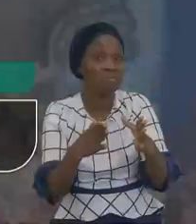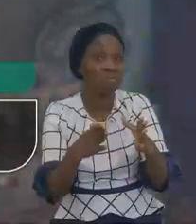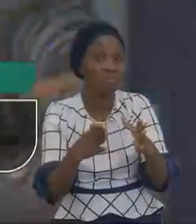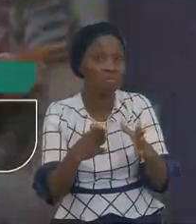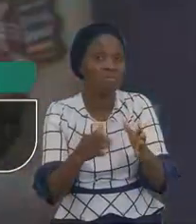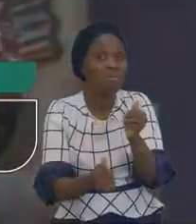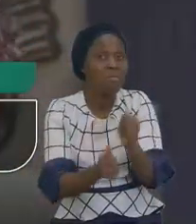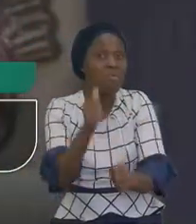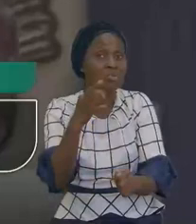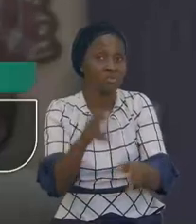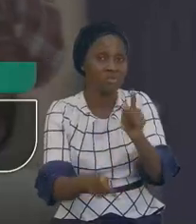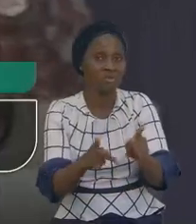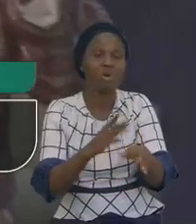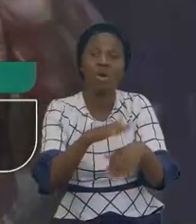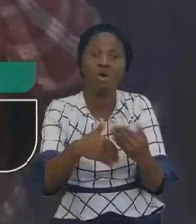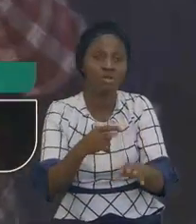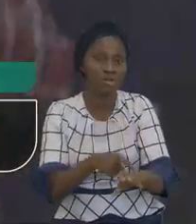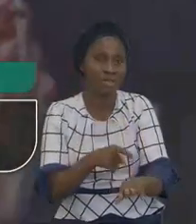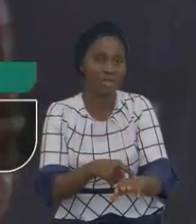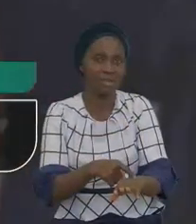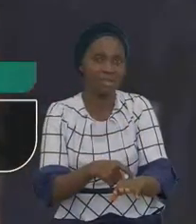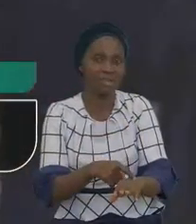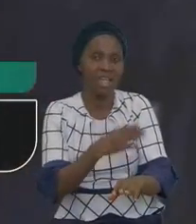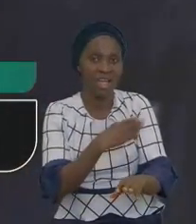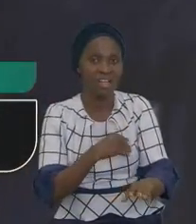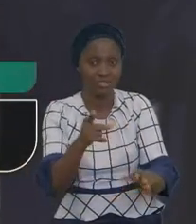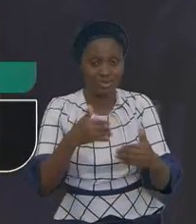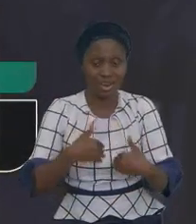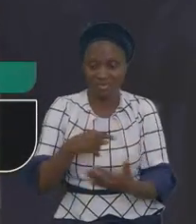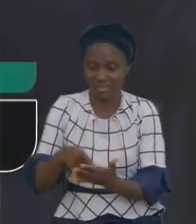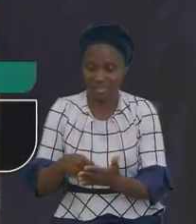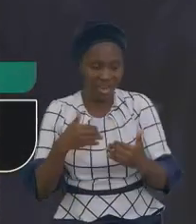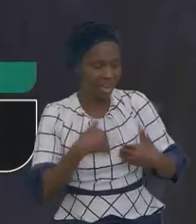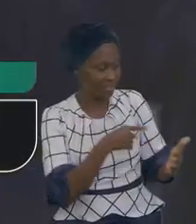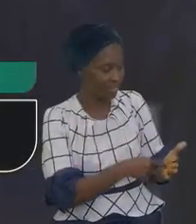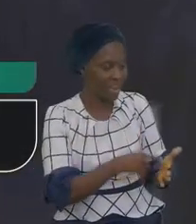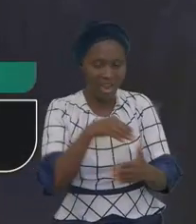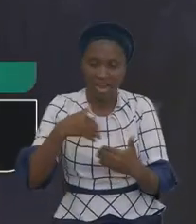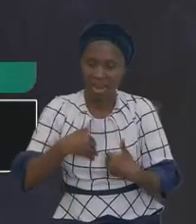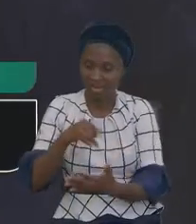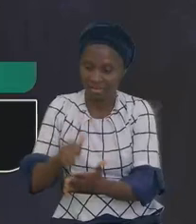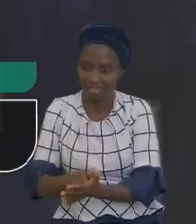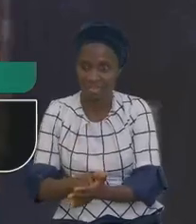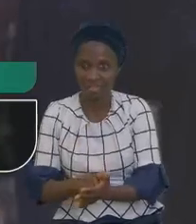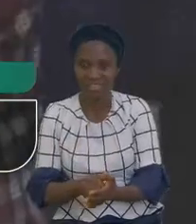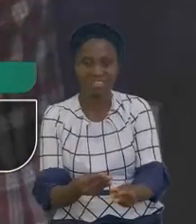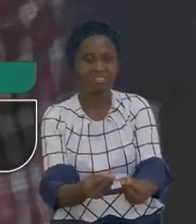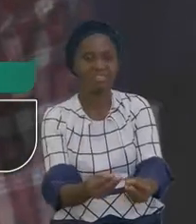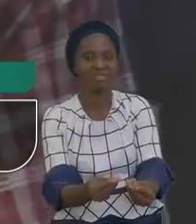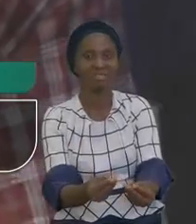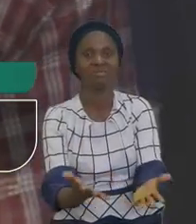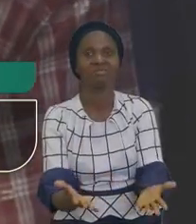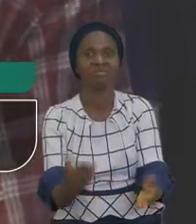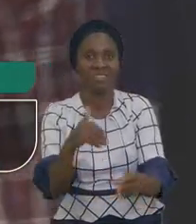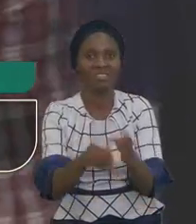et avoir ceci et obtenir cela. Mais c'est juste du sable dans le monde.